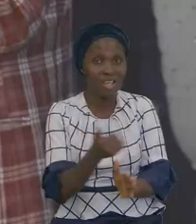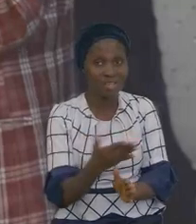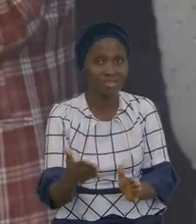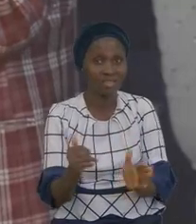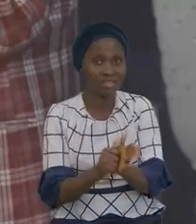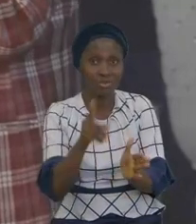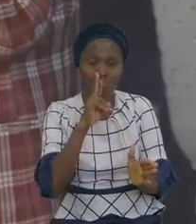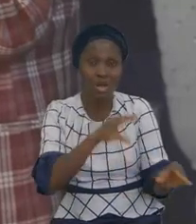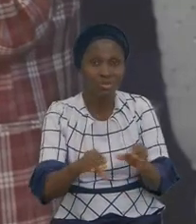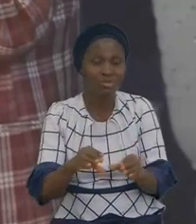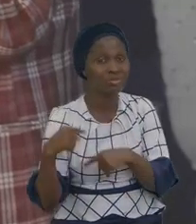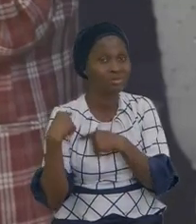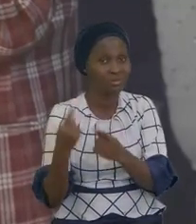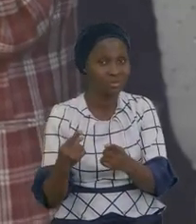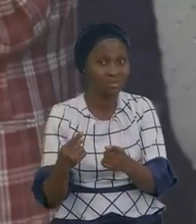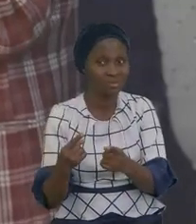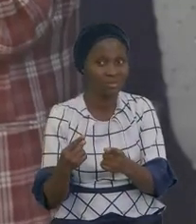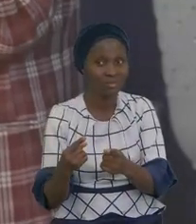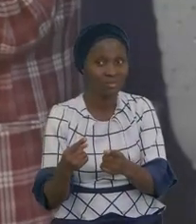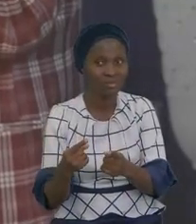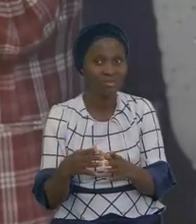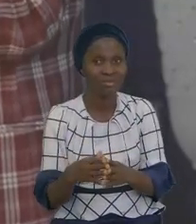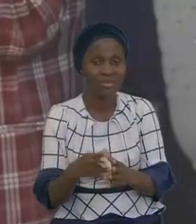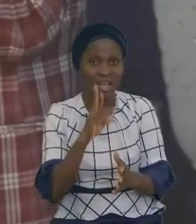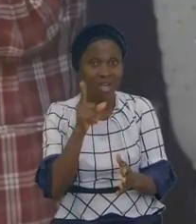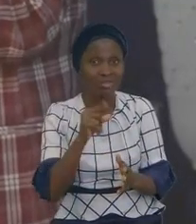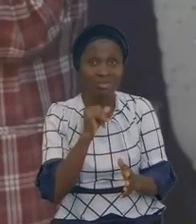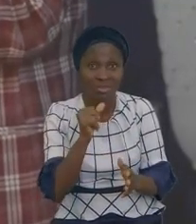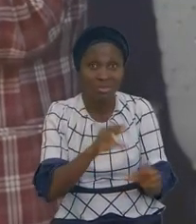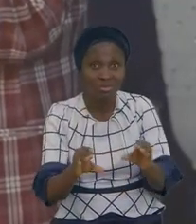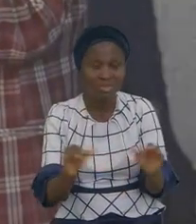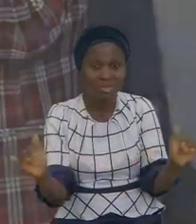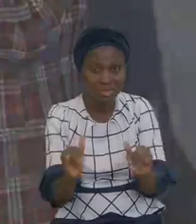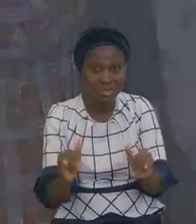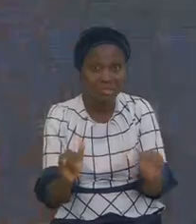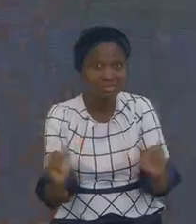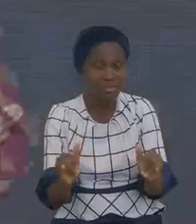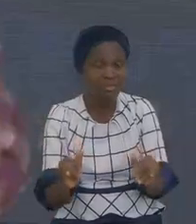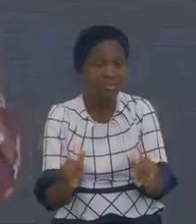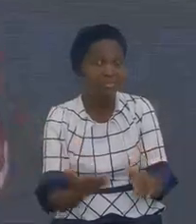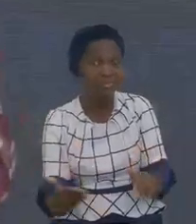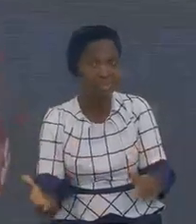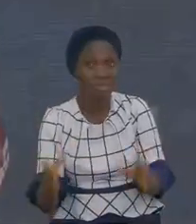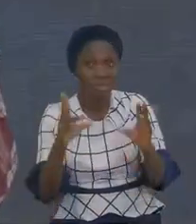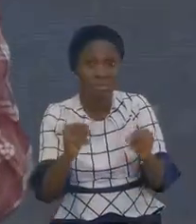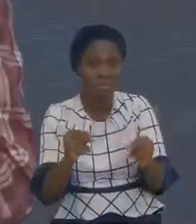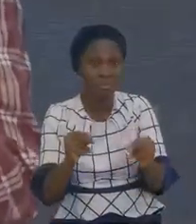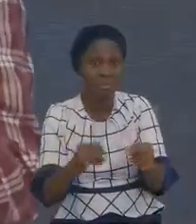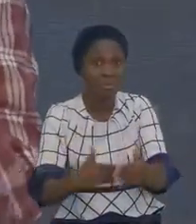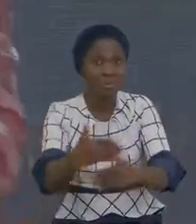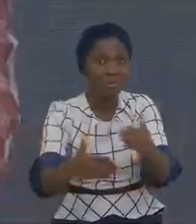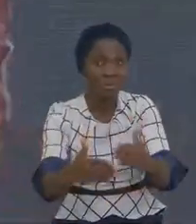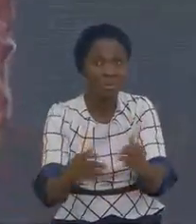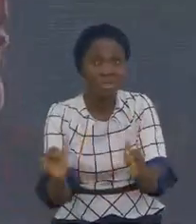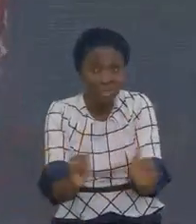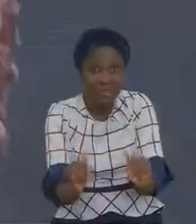Est-ce que tu ne fais toujours pas la même chose sans progrès? Est-ce que tu ne préfères pas la même prière sans progrès? Et que